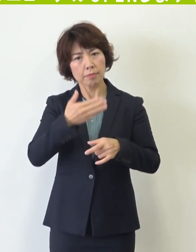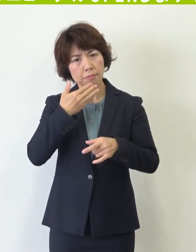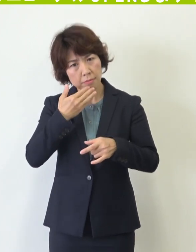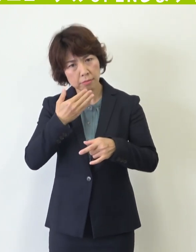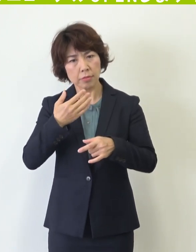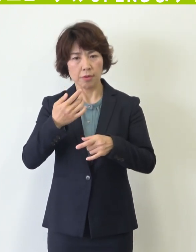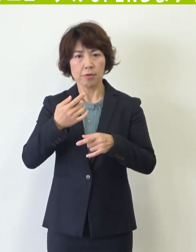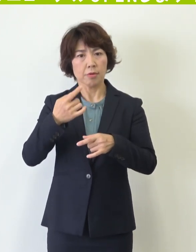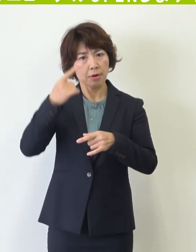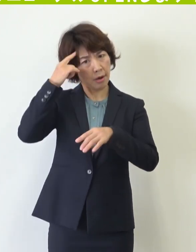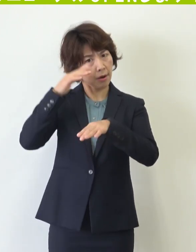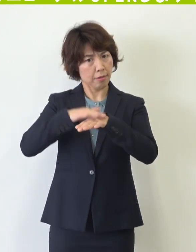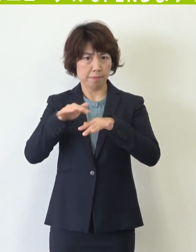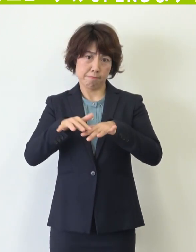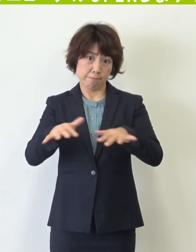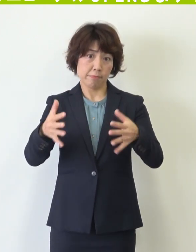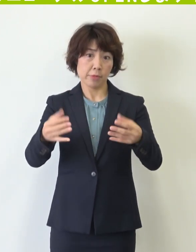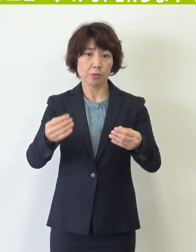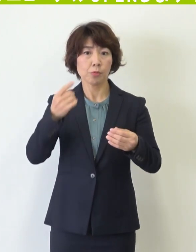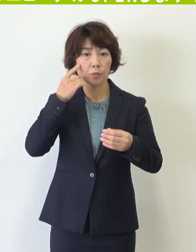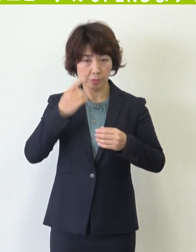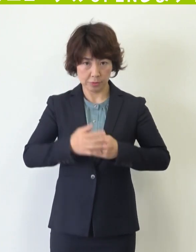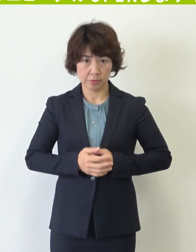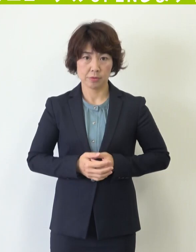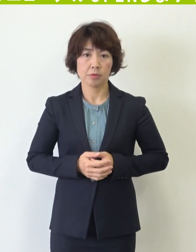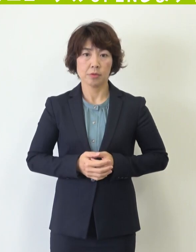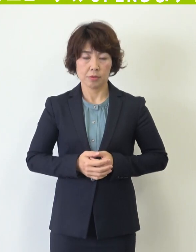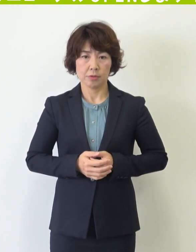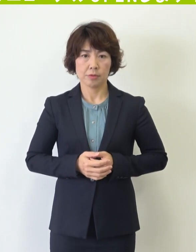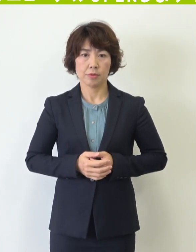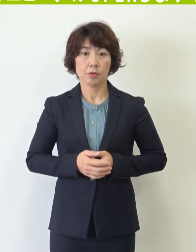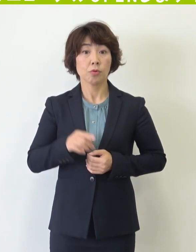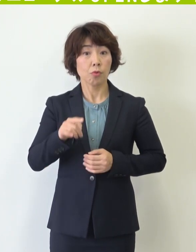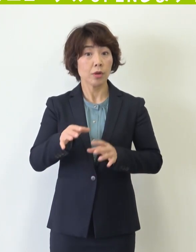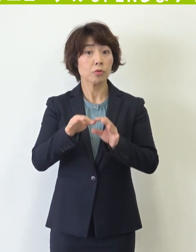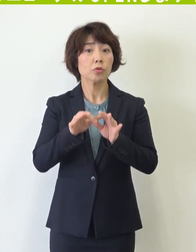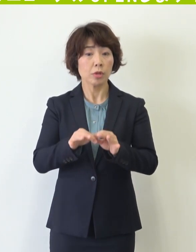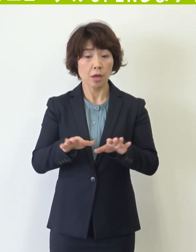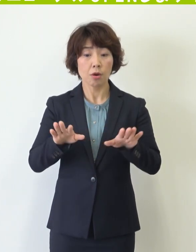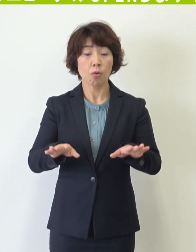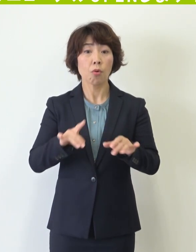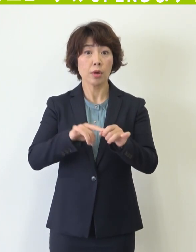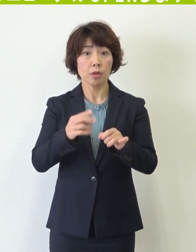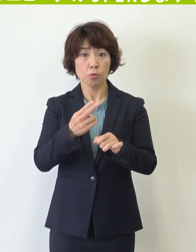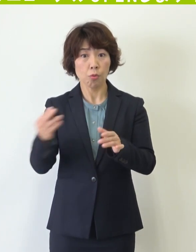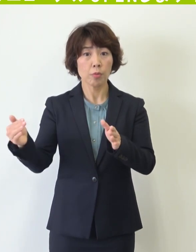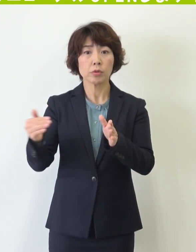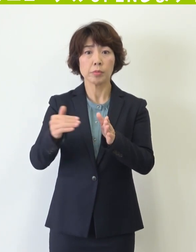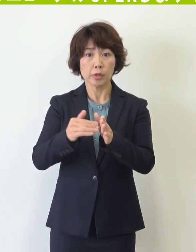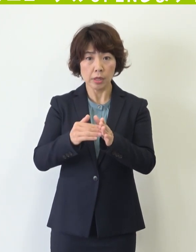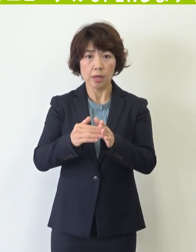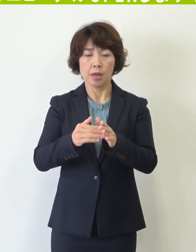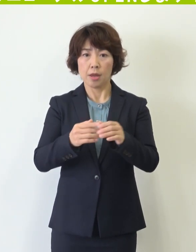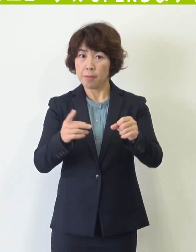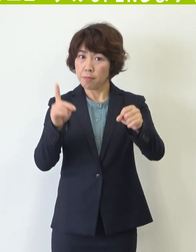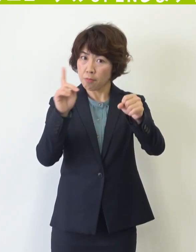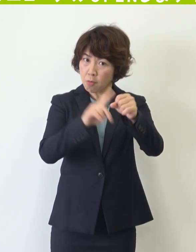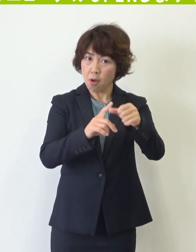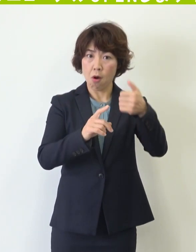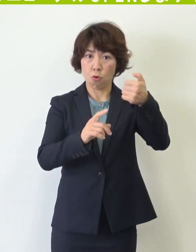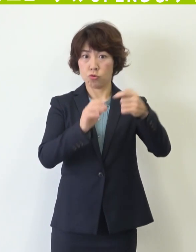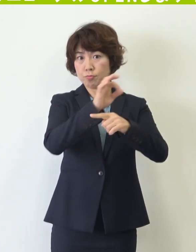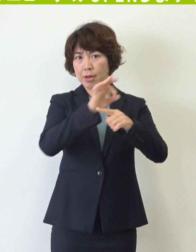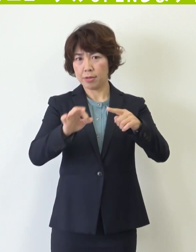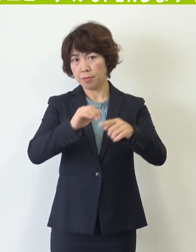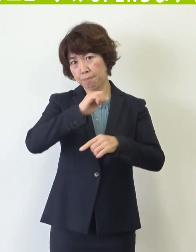醸成されてきたということもあろうかと思っておりますあのここについてですねあの今年度末までに50%まで